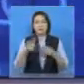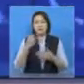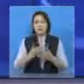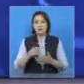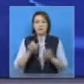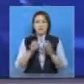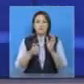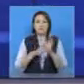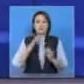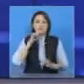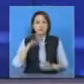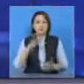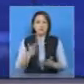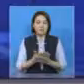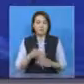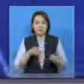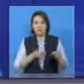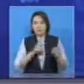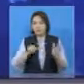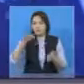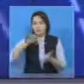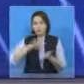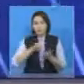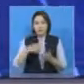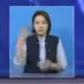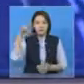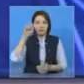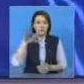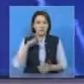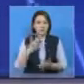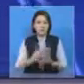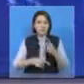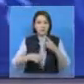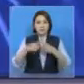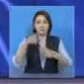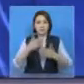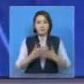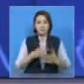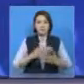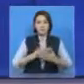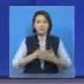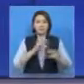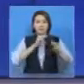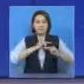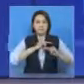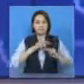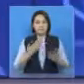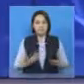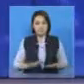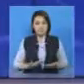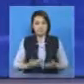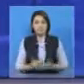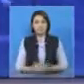өрімде жігіт қолына қару алып шайқасқа кіреді. Соғыстан кейін де күйреген елді қалпына келтіру ісінде белсене еңбек етіп абырой